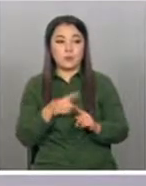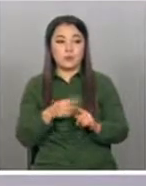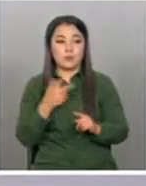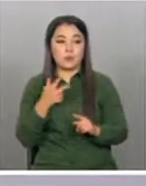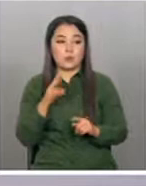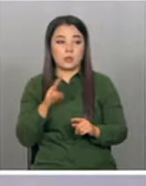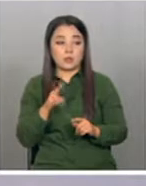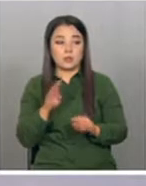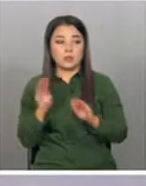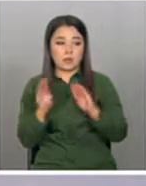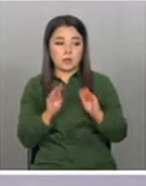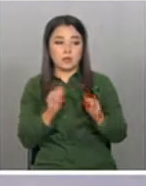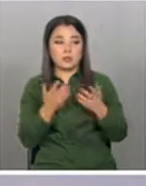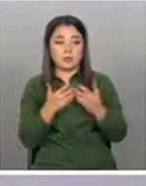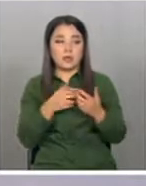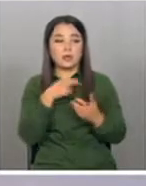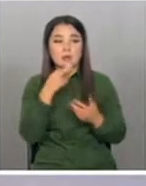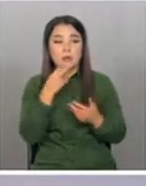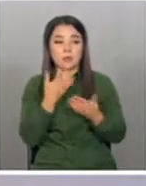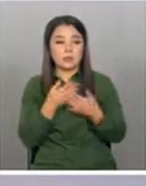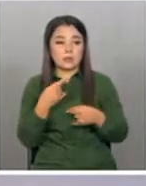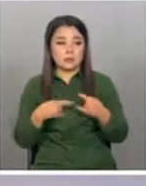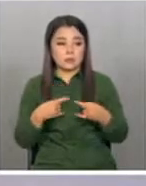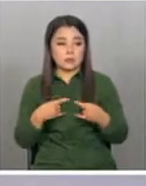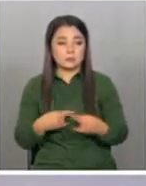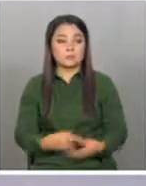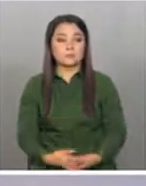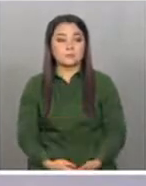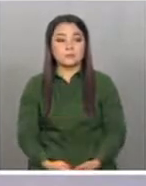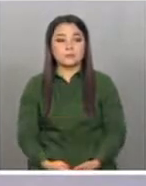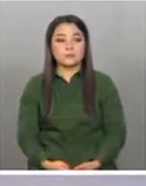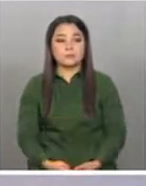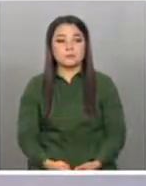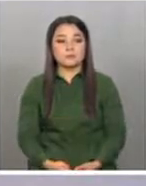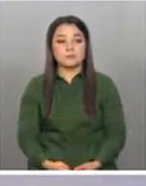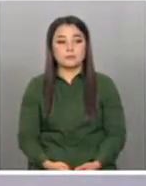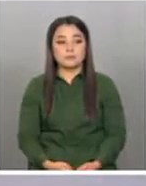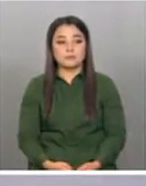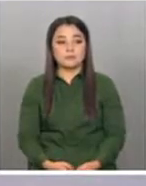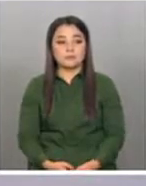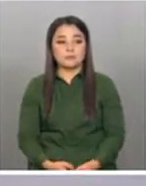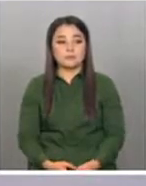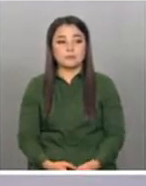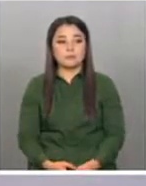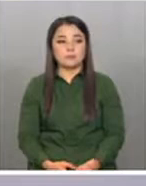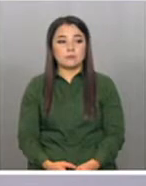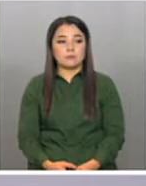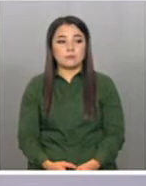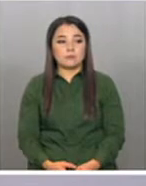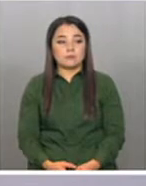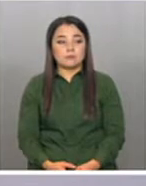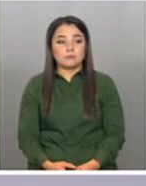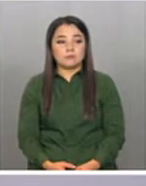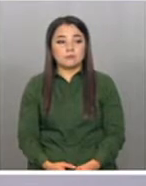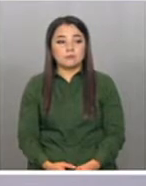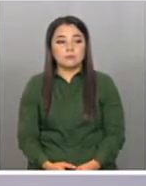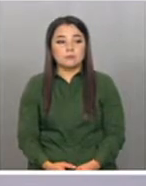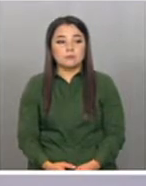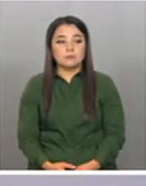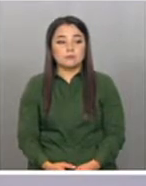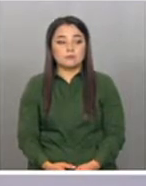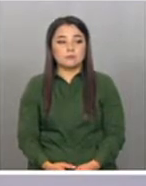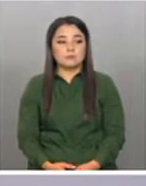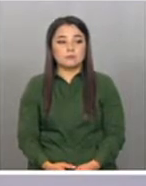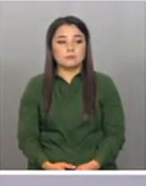квадраты. Бұны m қосылған 3n көбейту m қосылған 3n түрінде жазамыз. Ары қарай жақшаларды ашамыз. Көп мүшені көп